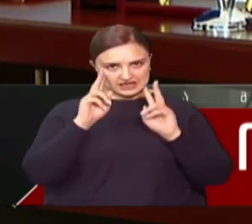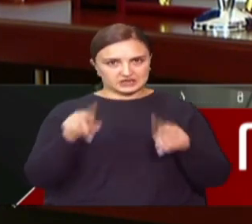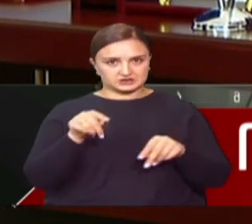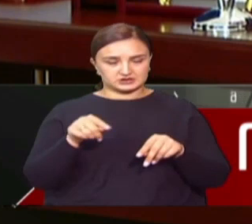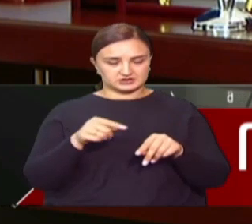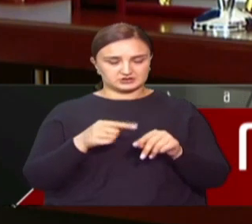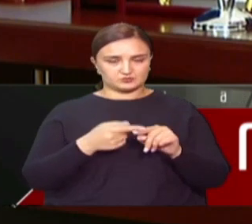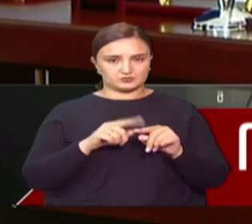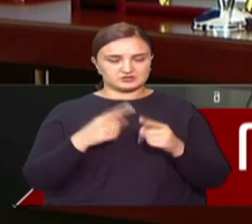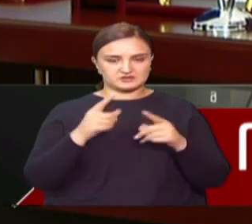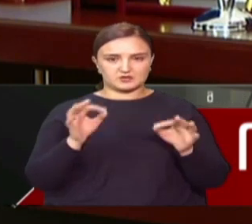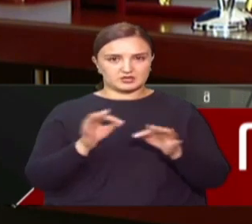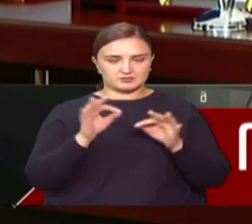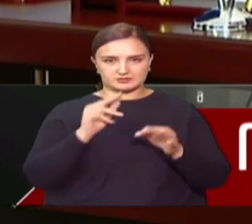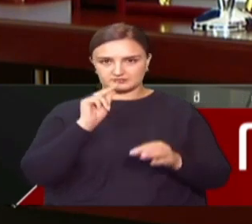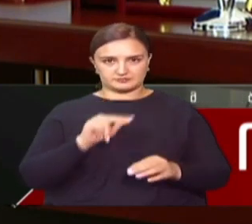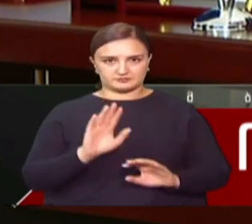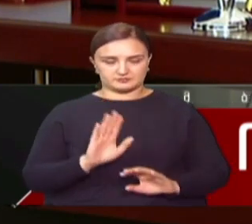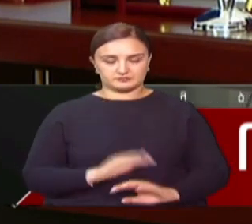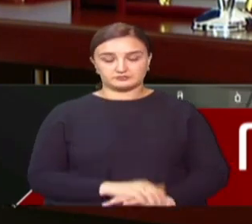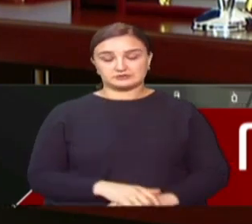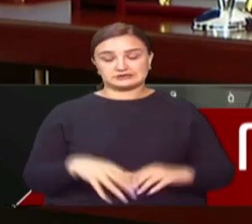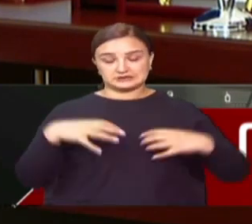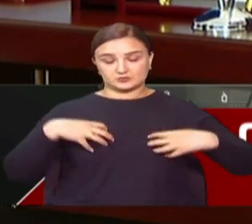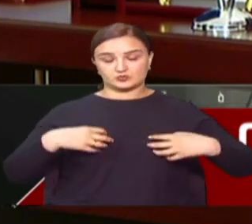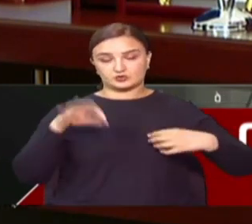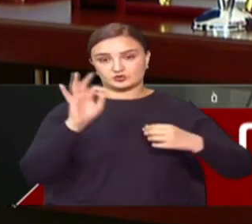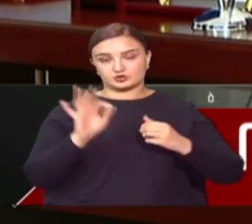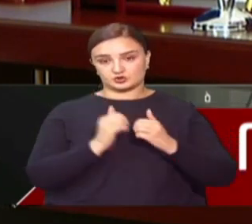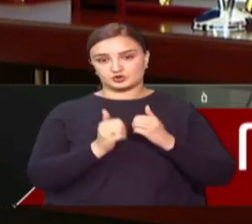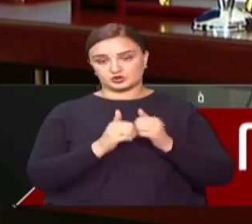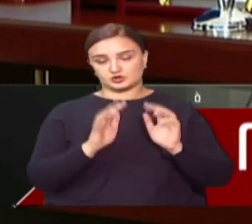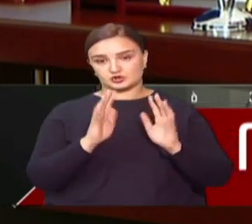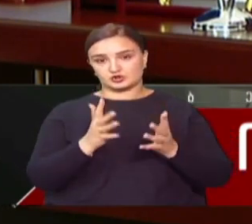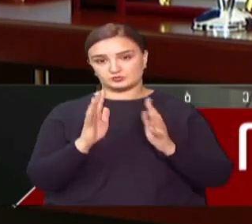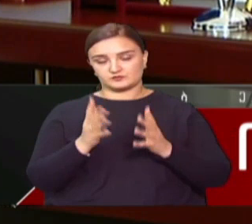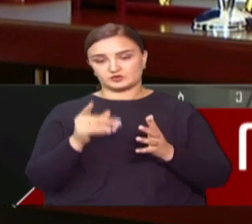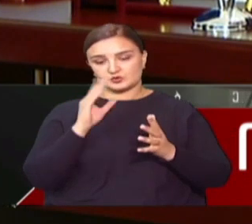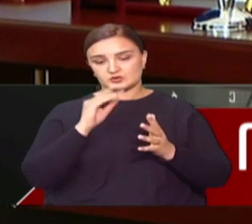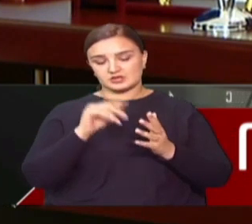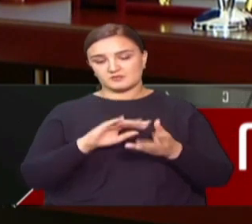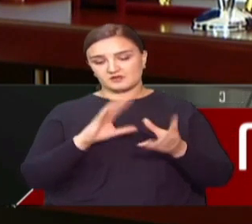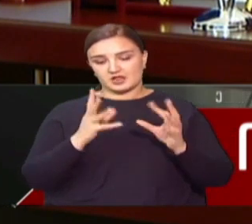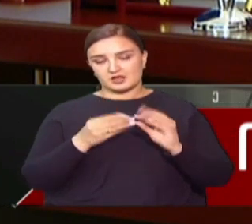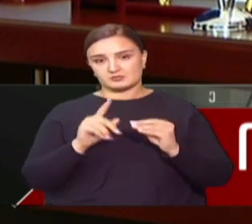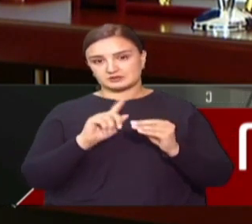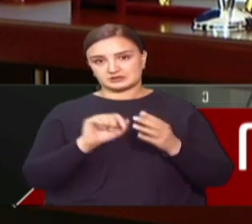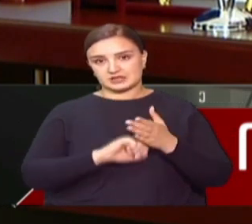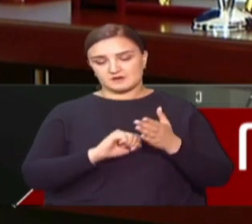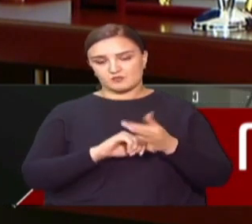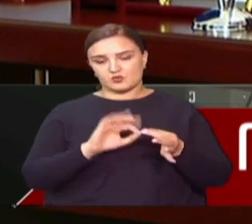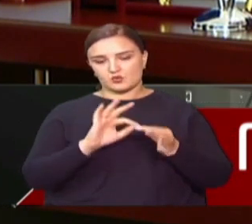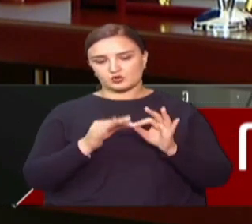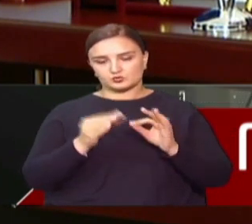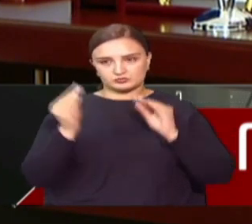obaze. Scuas nu la perus nu mi ați rot. Magram nu sam tu xarot chiri a xul mășem tchoar odisez diletantism smigma și de lebar agat concretul de cana